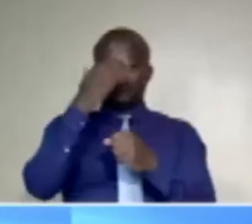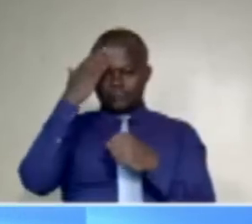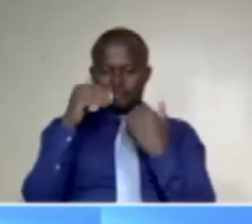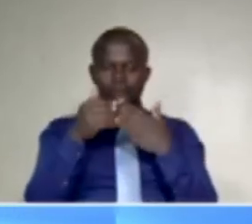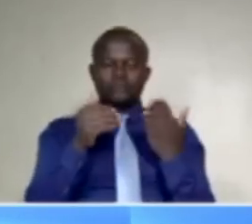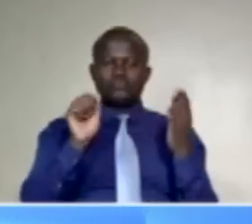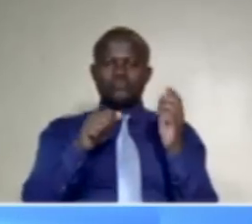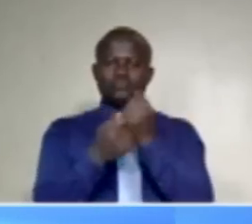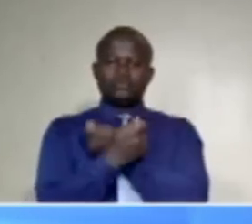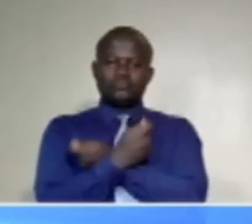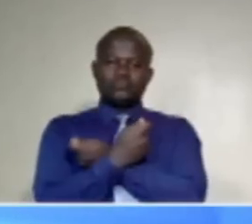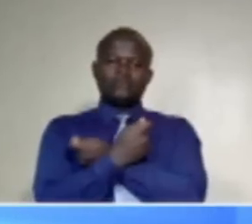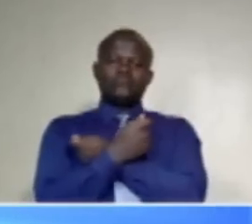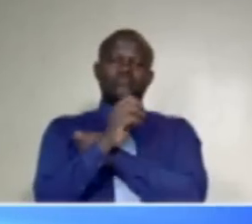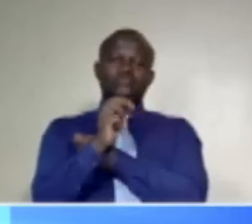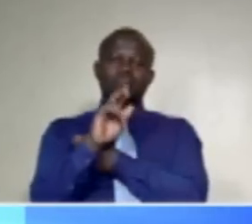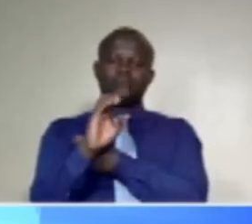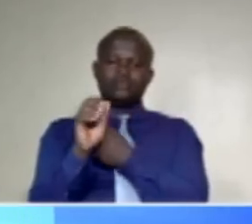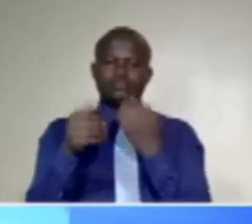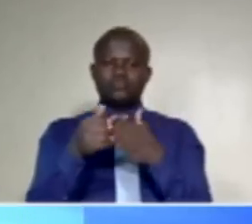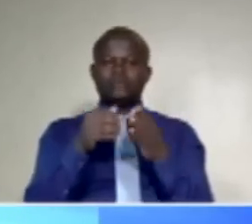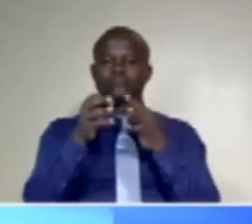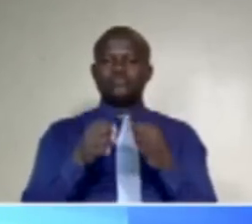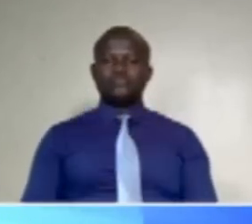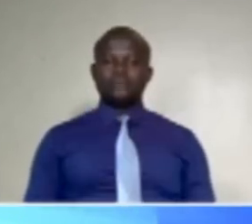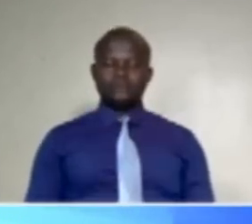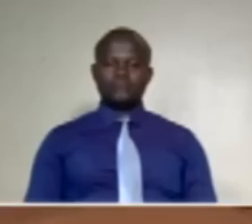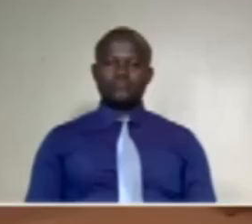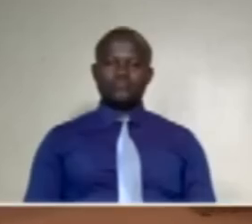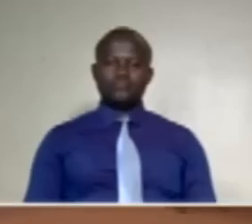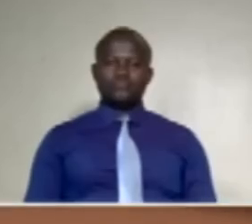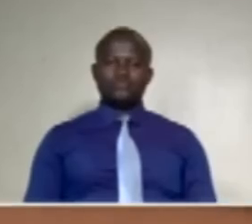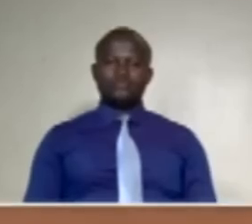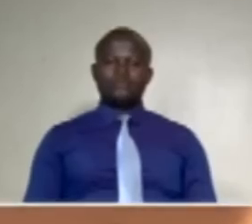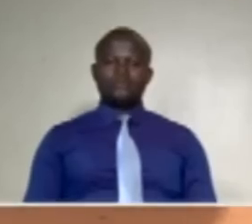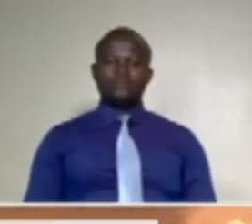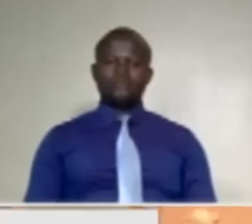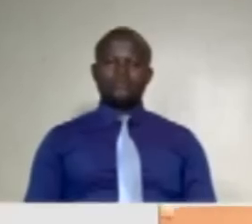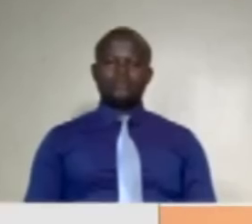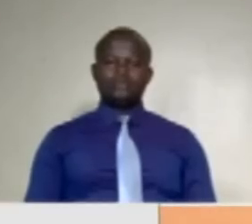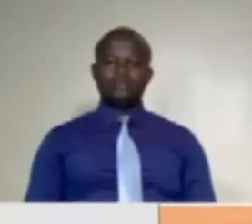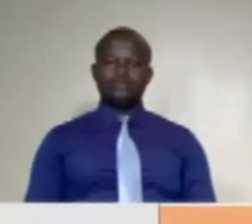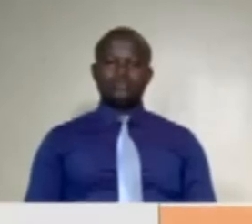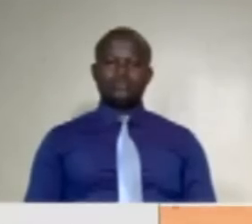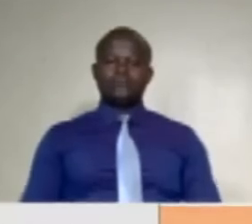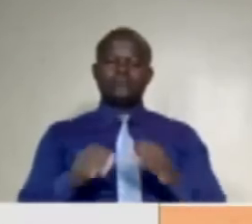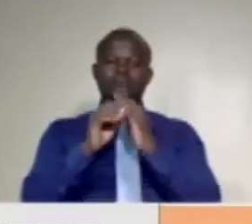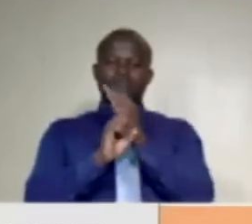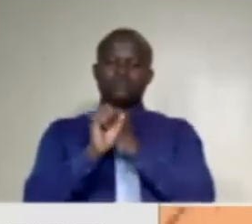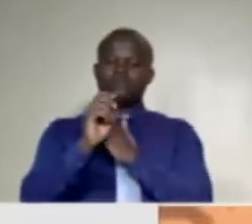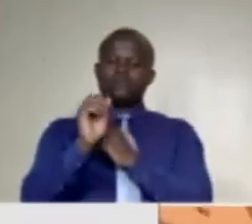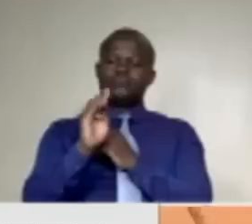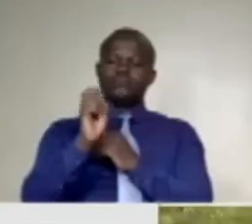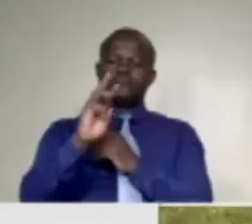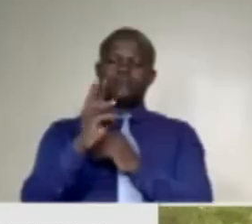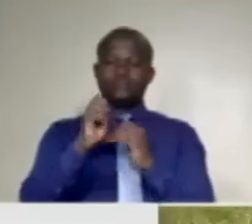kugira ngo bikosorwe Maurice Ndayambaje haratugezeho ibindi kuri inkuru Umurenge wa Tabagwe ni umwe mu mirenge y'akarere ka Nyagatare yakomeje